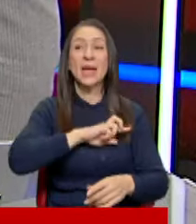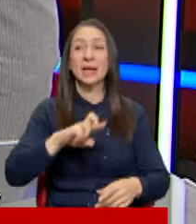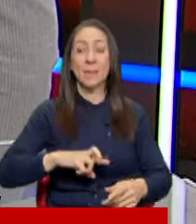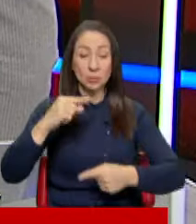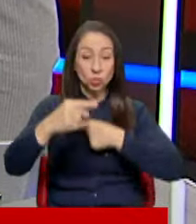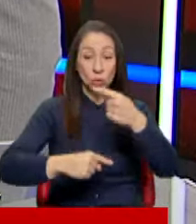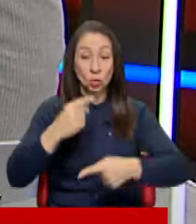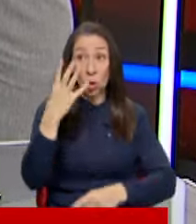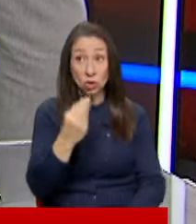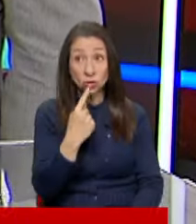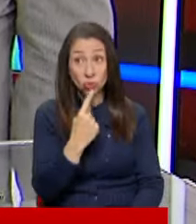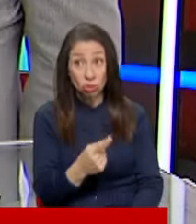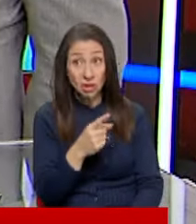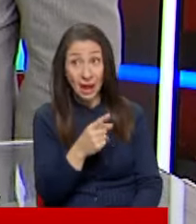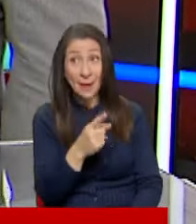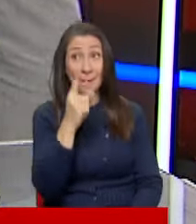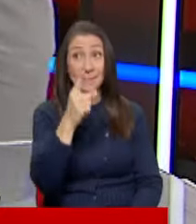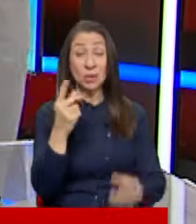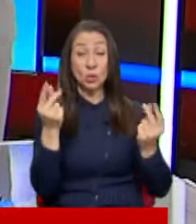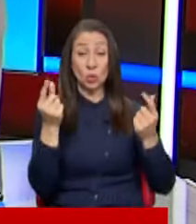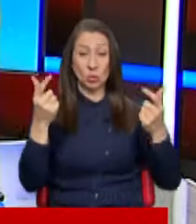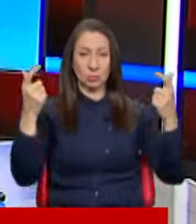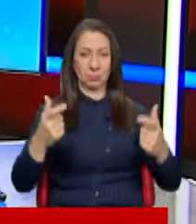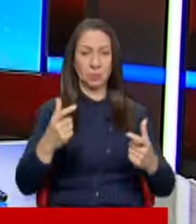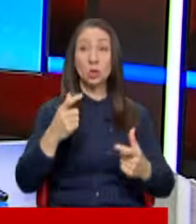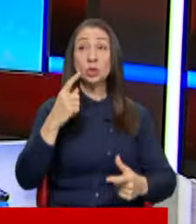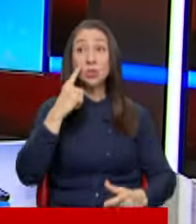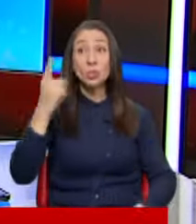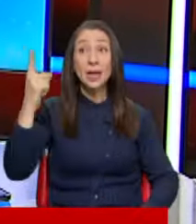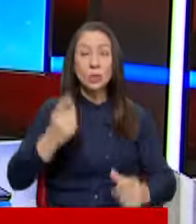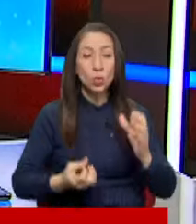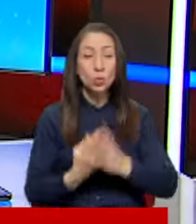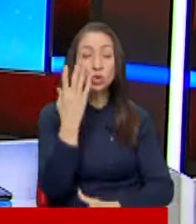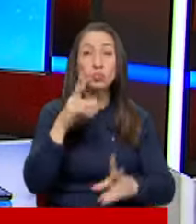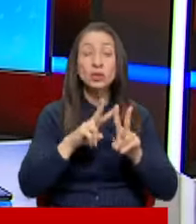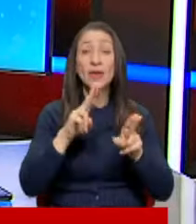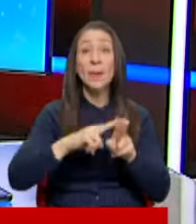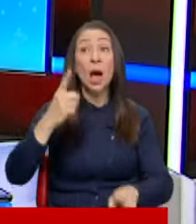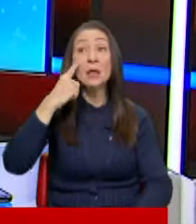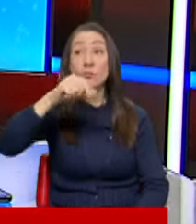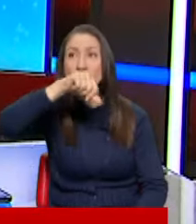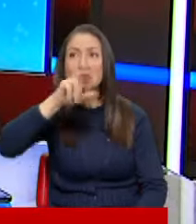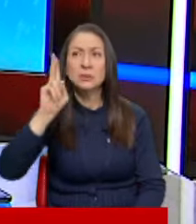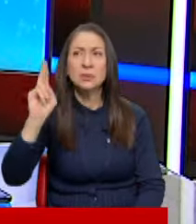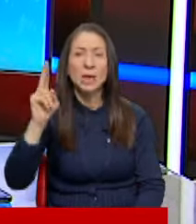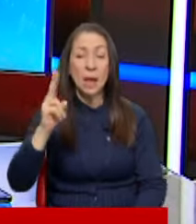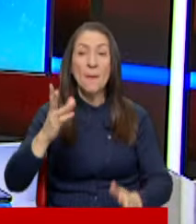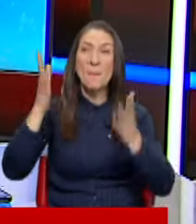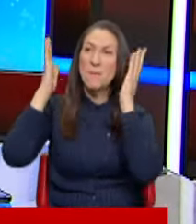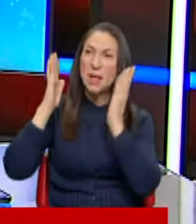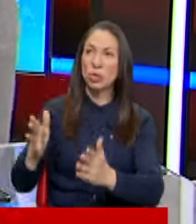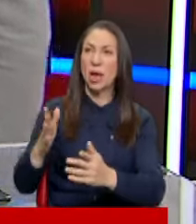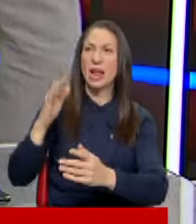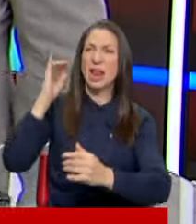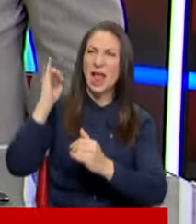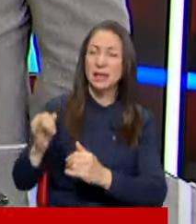ümmetinden olduğunu söyleyecekler bir düğün töreninde Cumhuriyetin kurucusu Mustafa Kemal Atatürk'e beddua edip Lanet yağdıracak